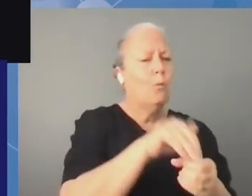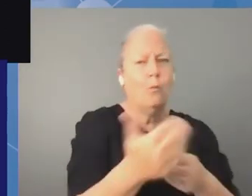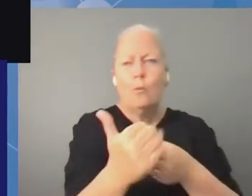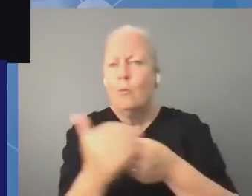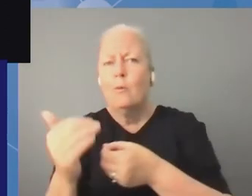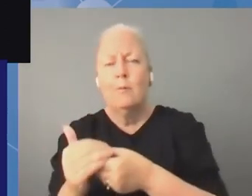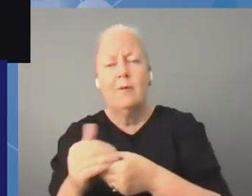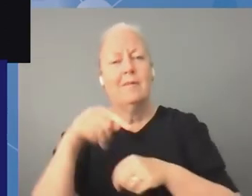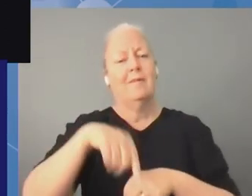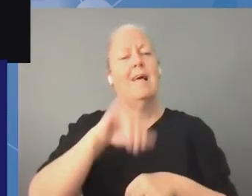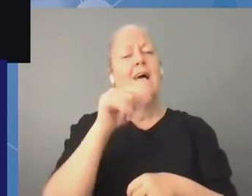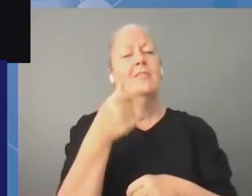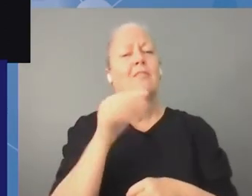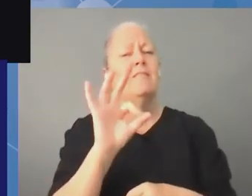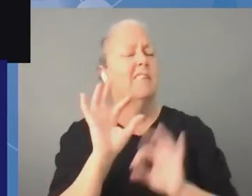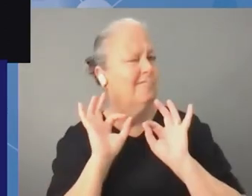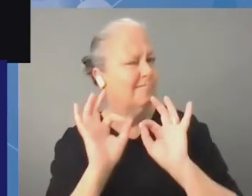多年轻人代表大学，